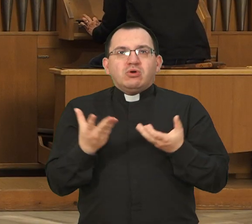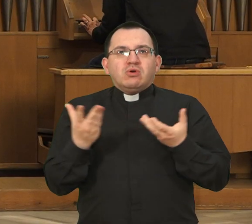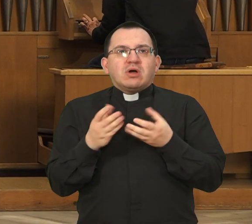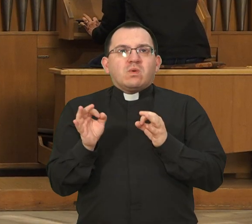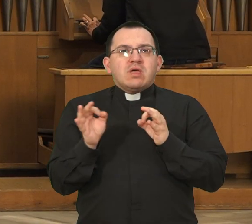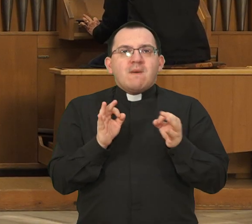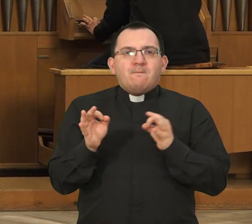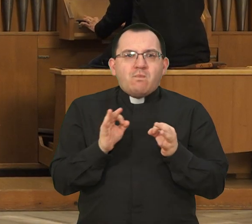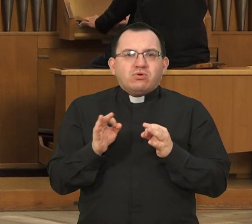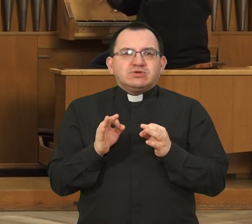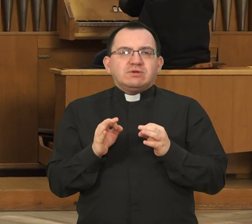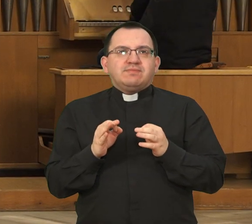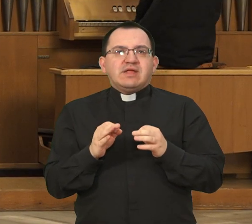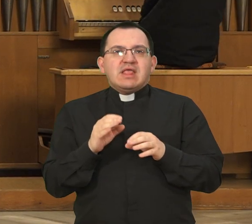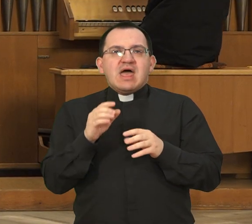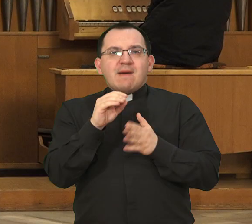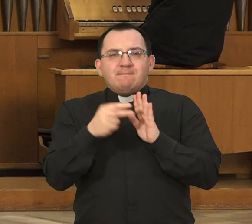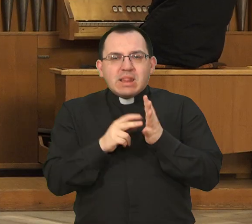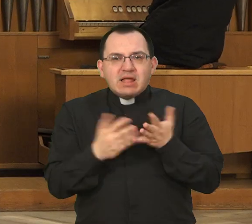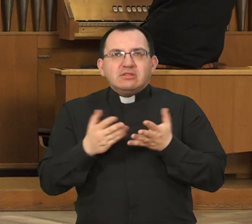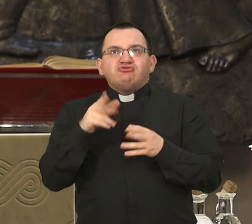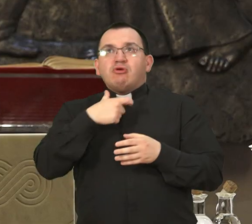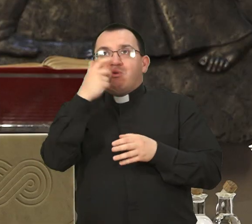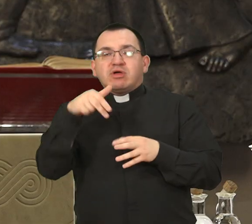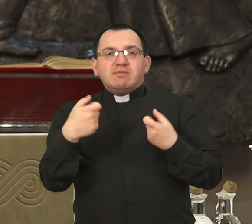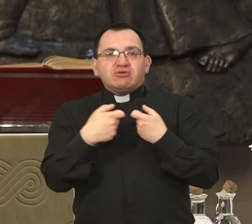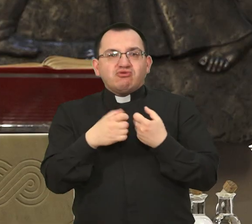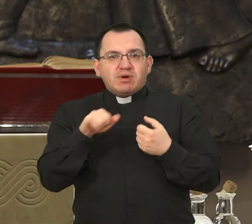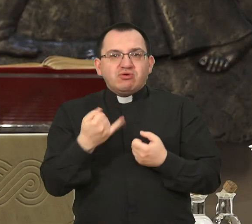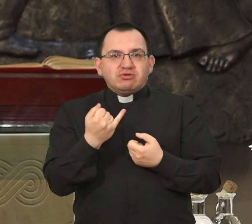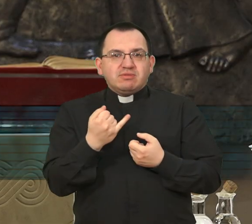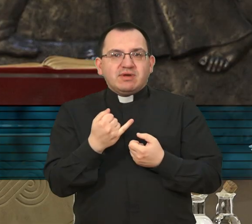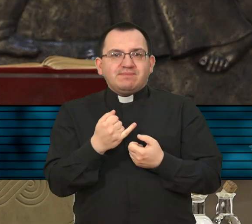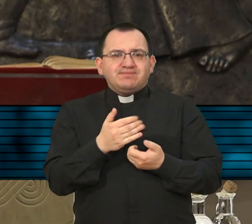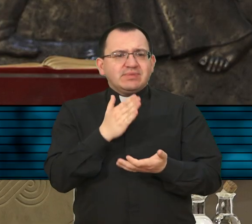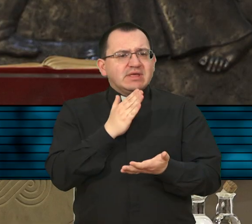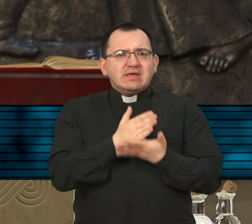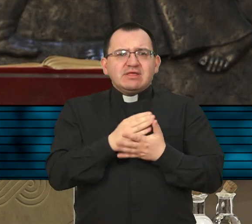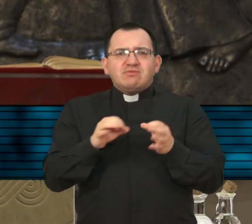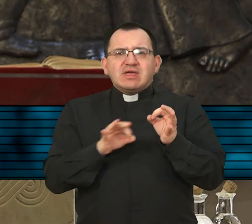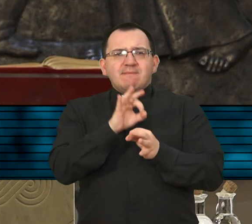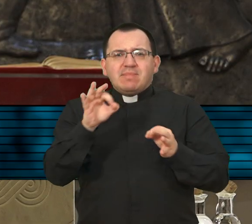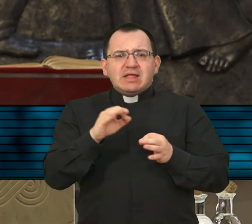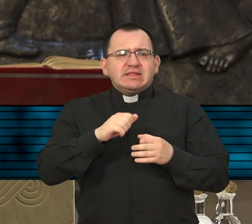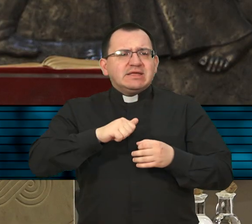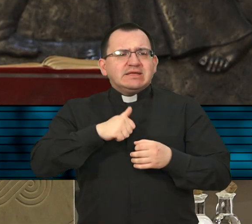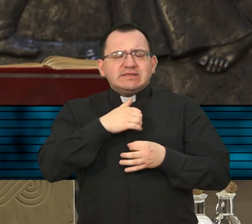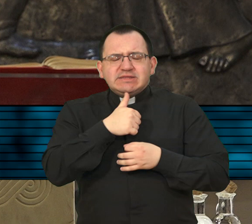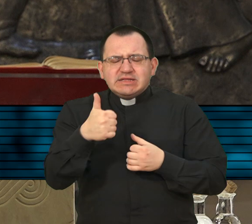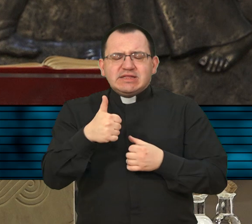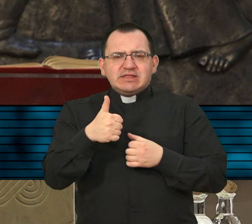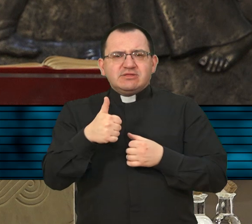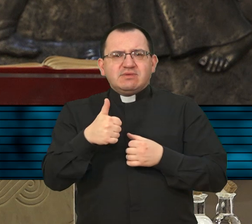jedinstvenom i neponovljivom planu koji je Bog imao s Josipom. Božji plan za svakim od nas je jedinstven. Međutim, nitko nije